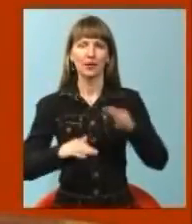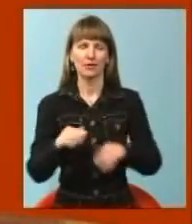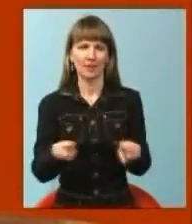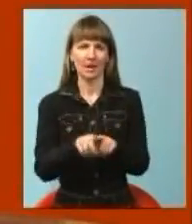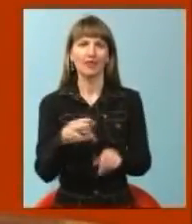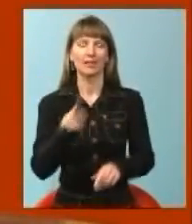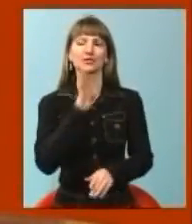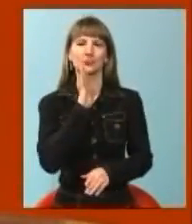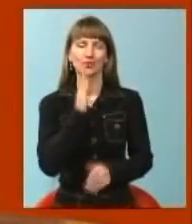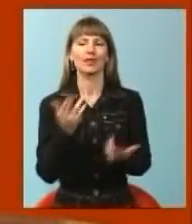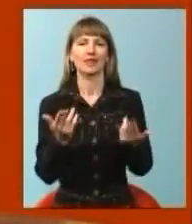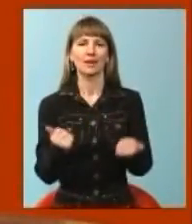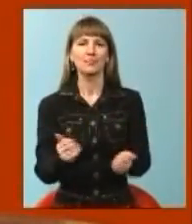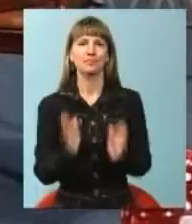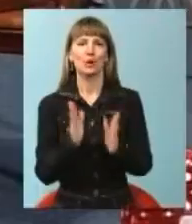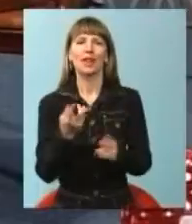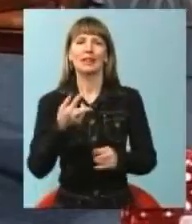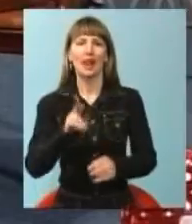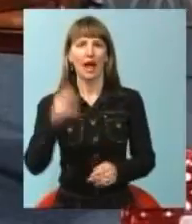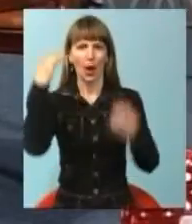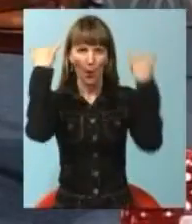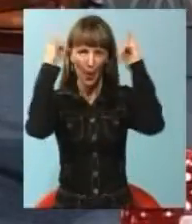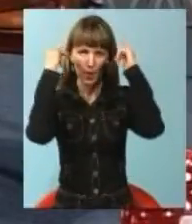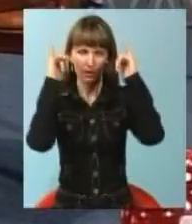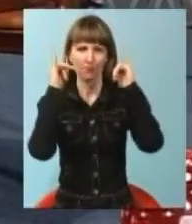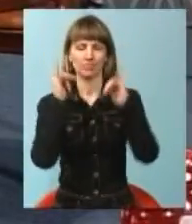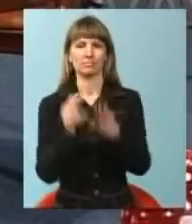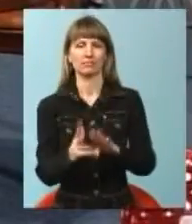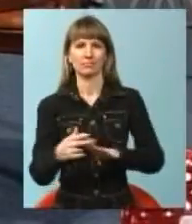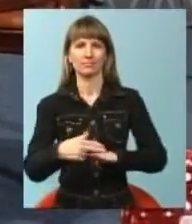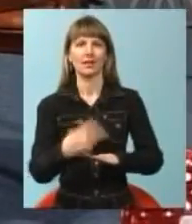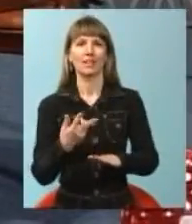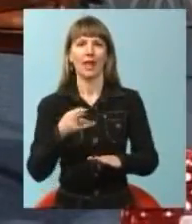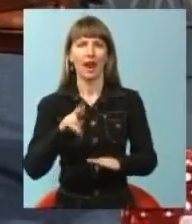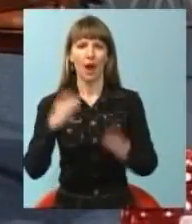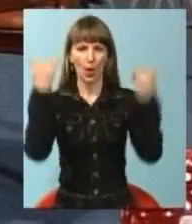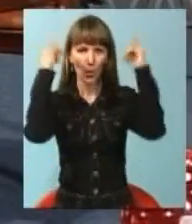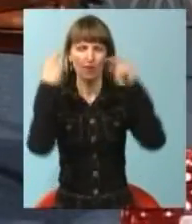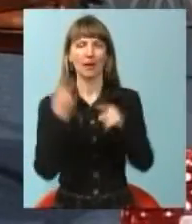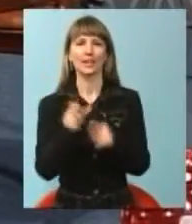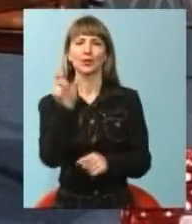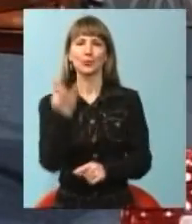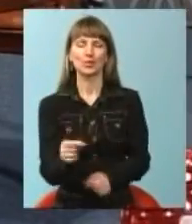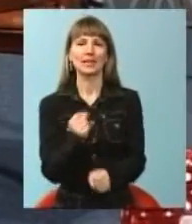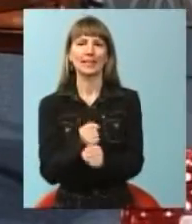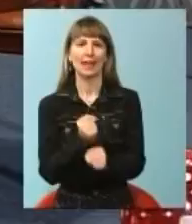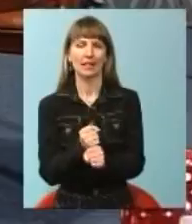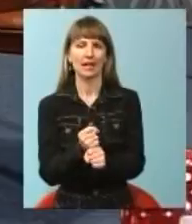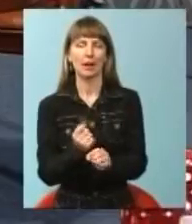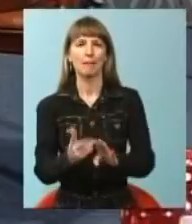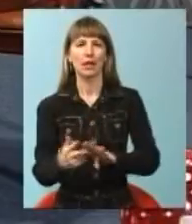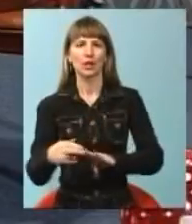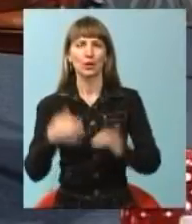жінок? Так, для жінок, але для корів. Професія педикюрщика полягає в тому, що ця людина, вона робить манікюр корівкам,